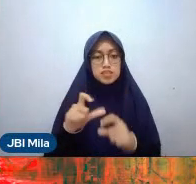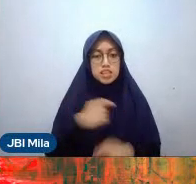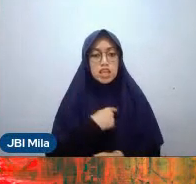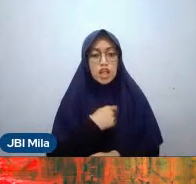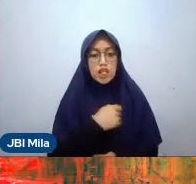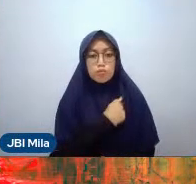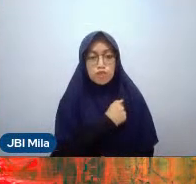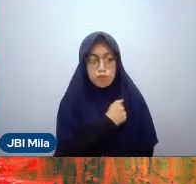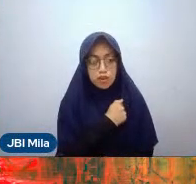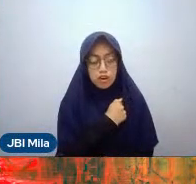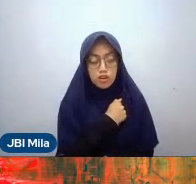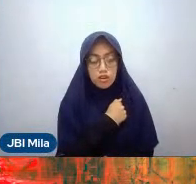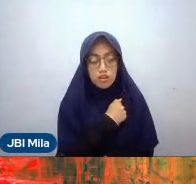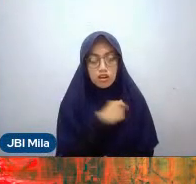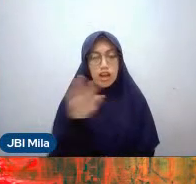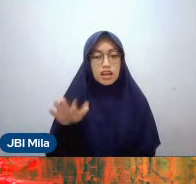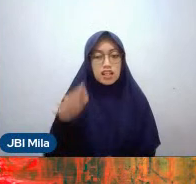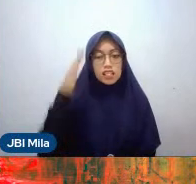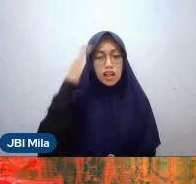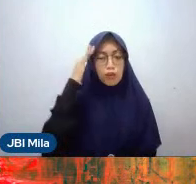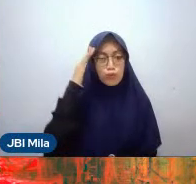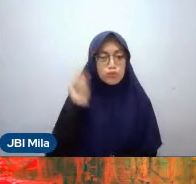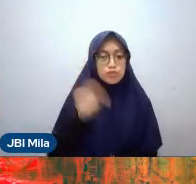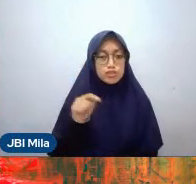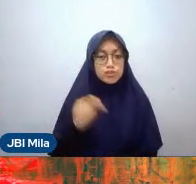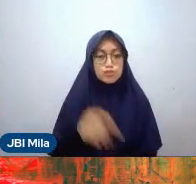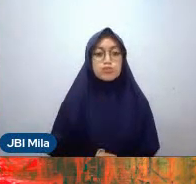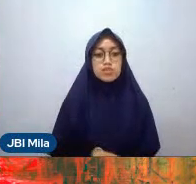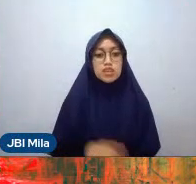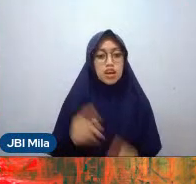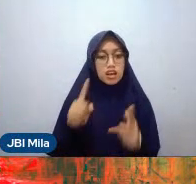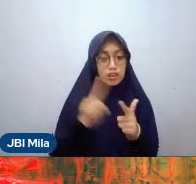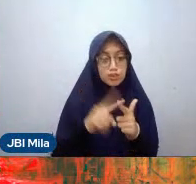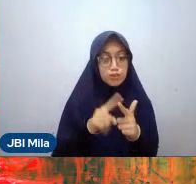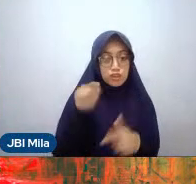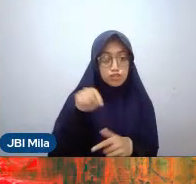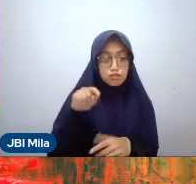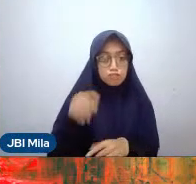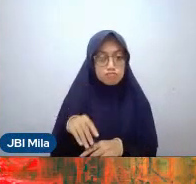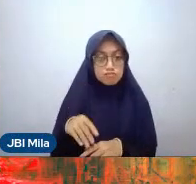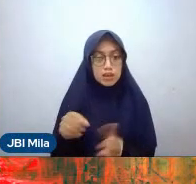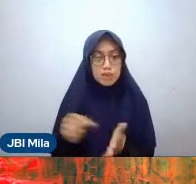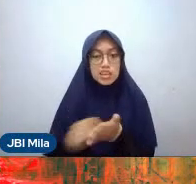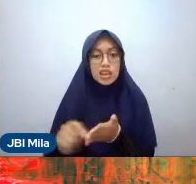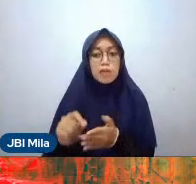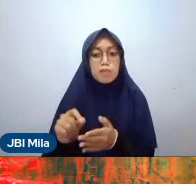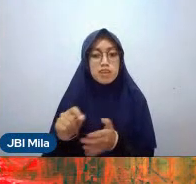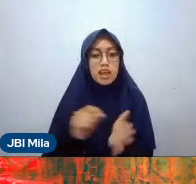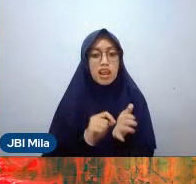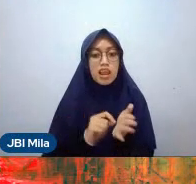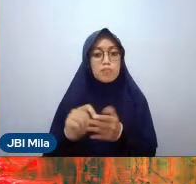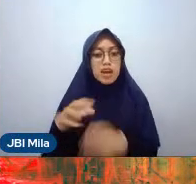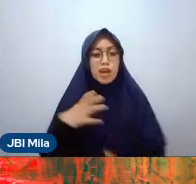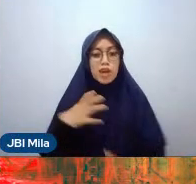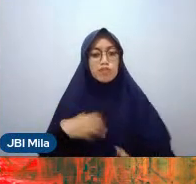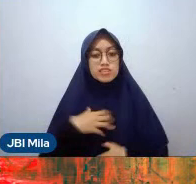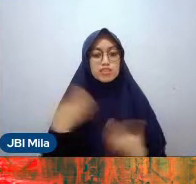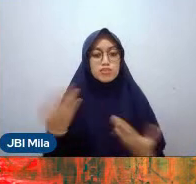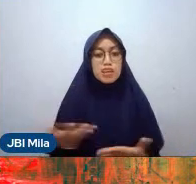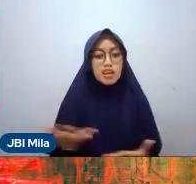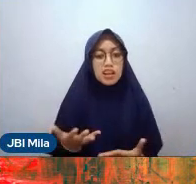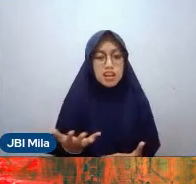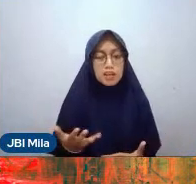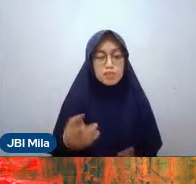nama. Yang kedua itu adalah memberi nama ya, memberi nama emosi agar bisa membedakan beragam emosi. Jadi